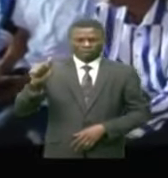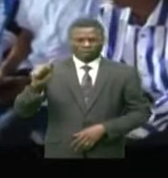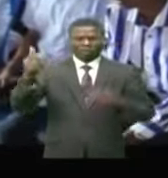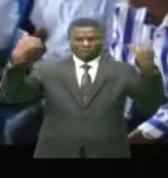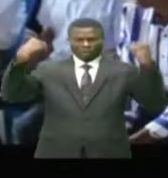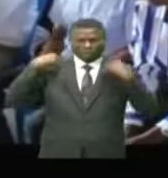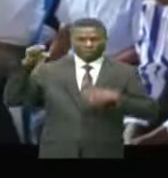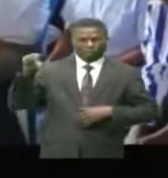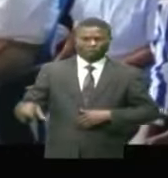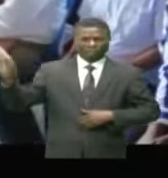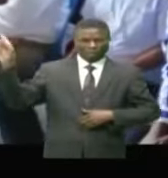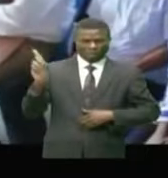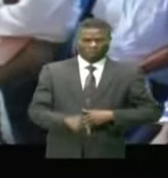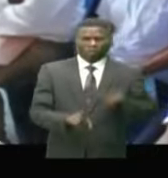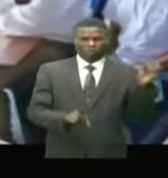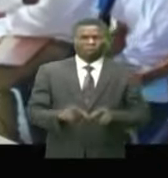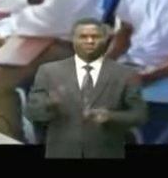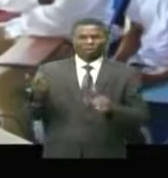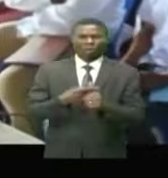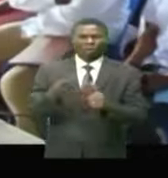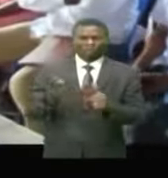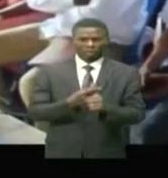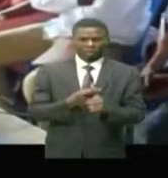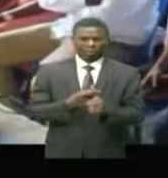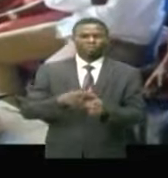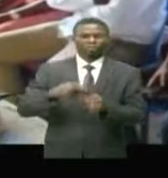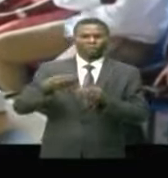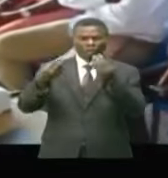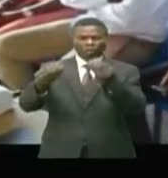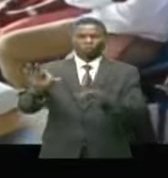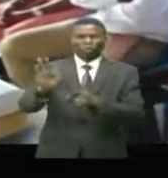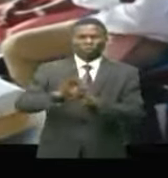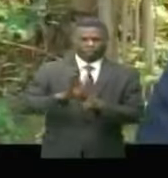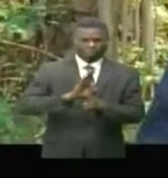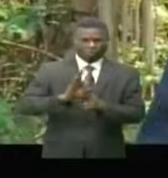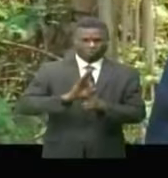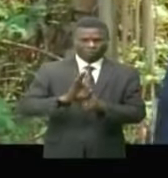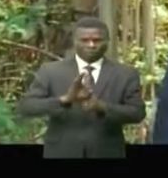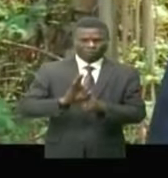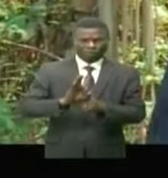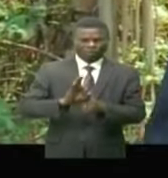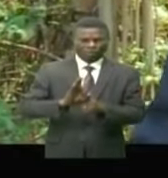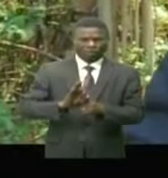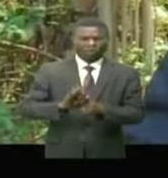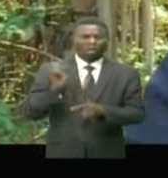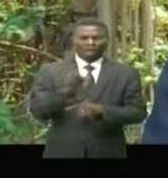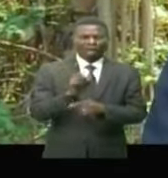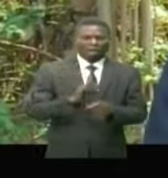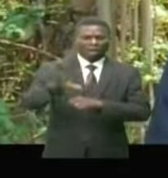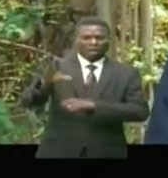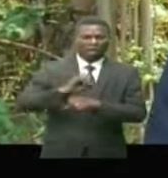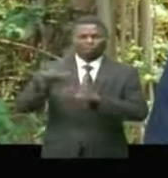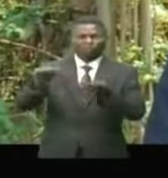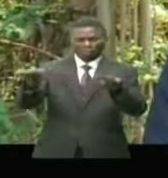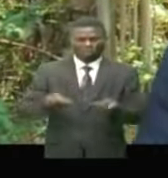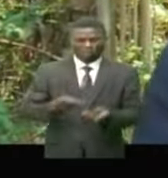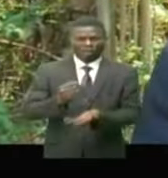quartier, commencer par d'abord une formation et de les larguer sur le terrain pour qu'on puisse faire